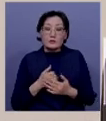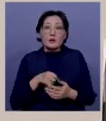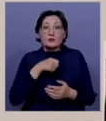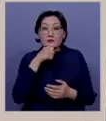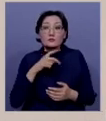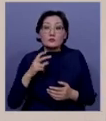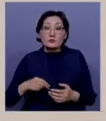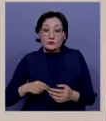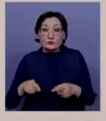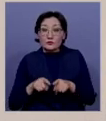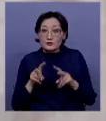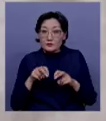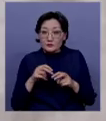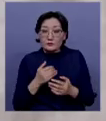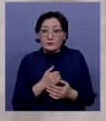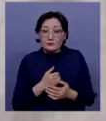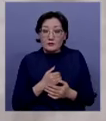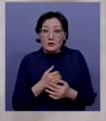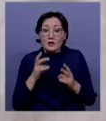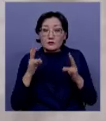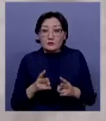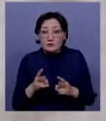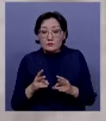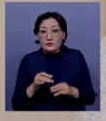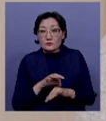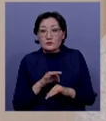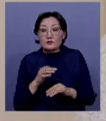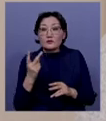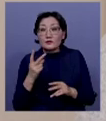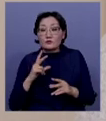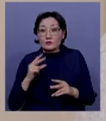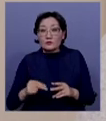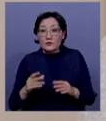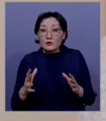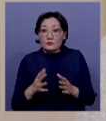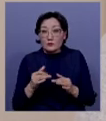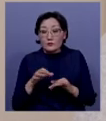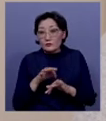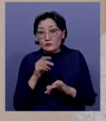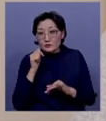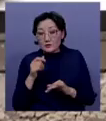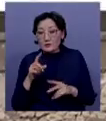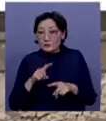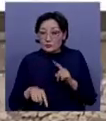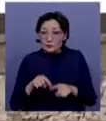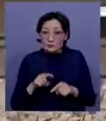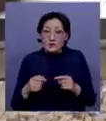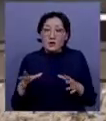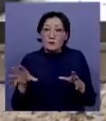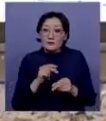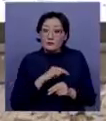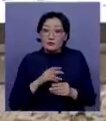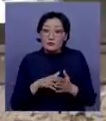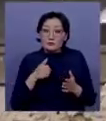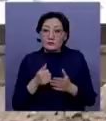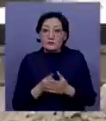көрсетсек артық болмас деп едік. Апаттан зардап шеккен жолдасы мен екі қызының күтімі отағасының мойнында. Туған туысқандары, әріптестері әлі